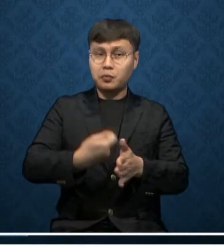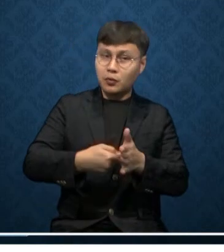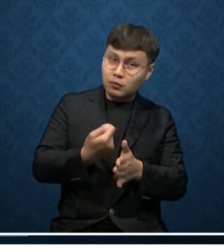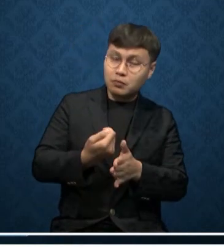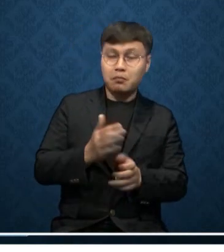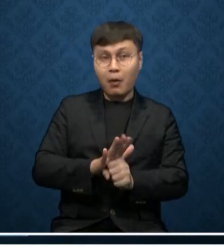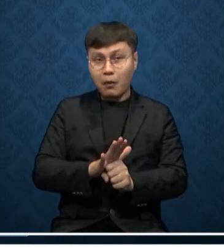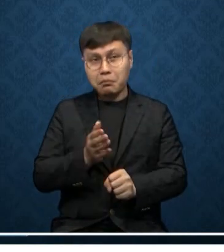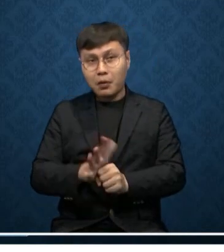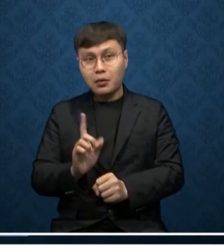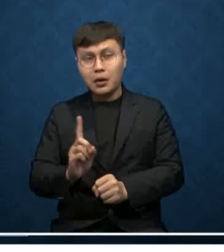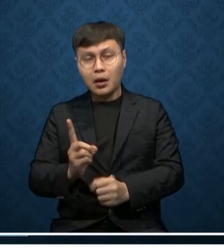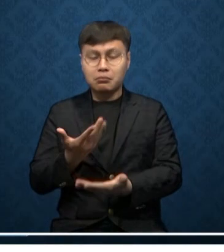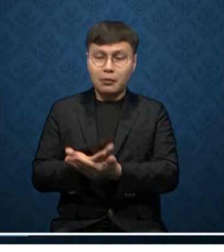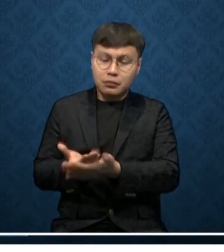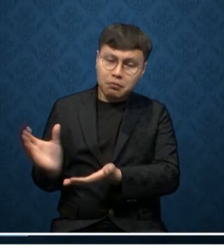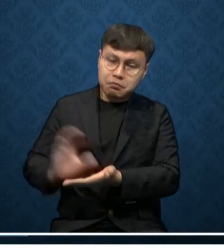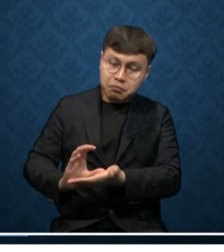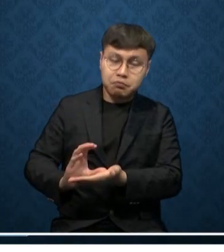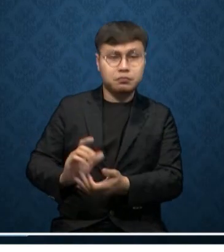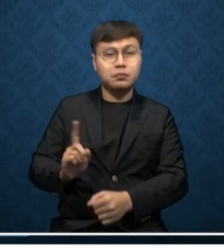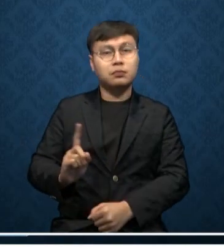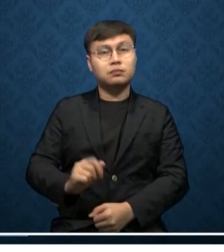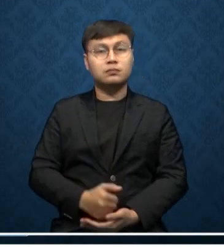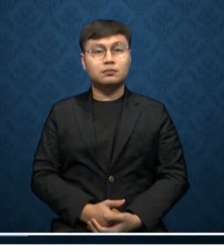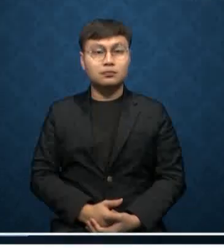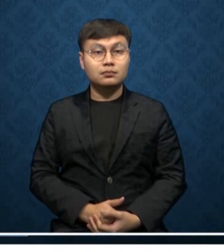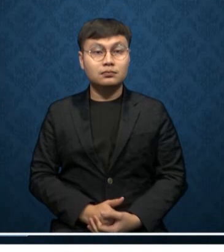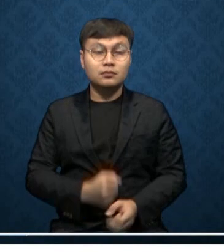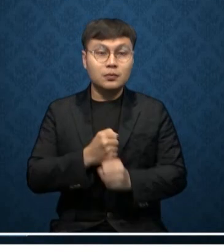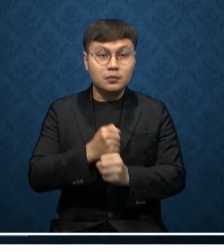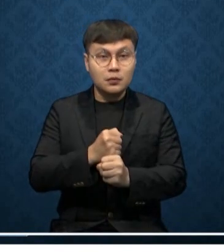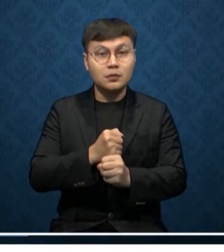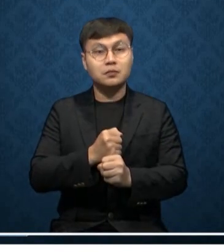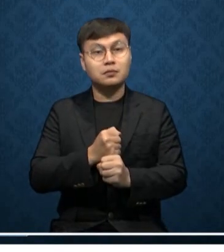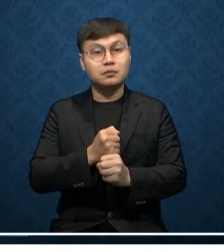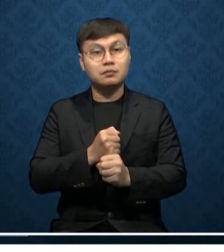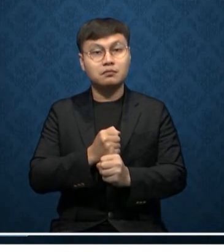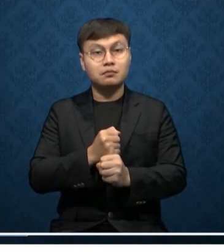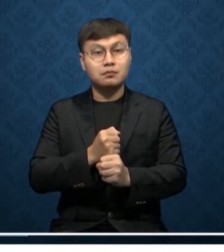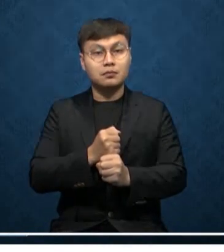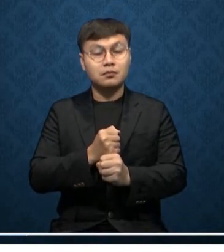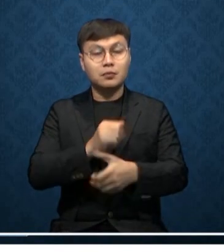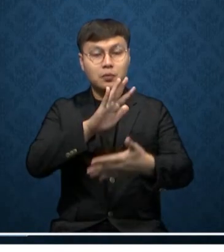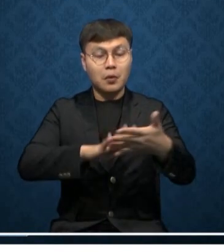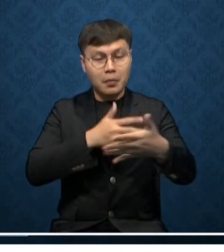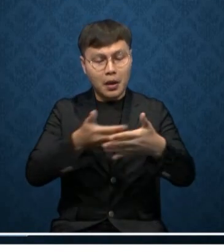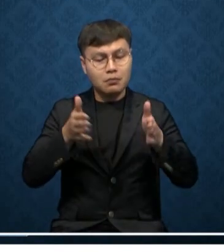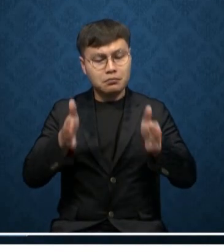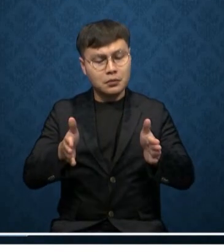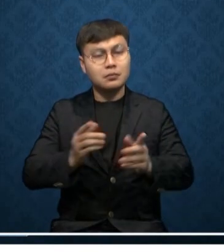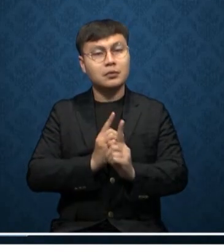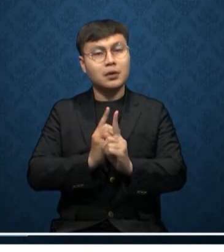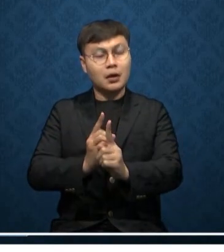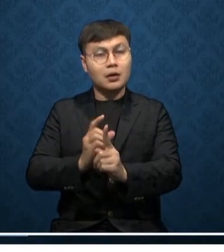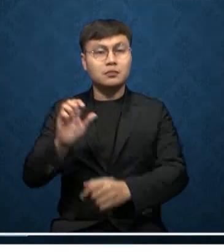ส่วนหรือไม่มันต้องใช้งบประมาณอย่างไรนะทำเอ่อตามกรอบนะให้มีสสร